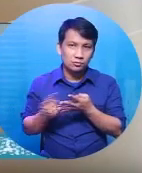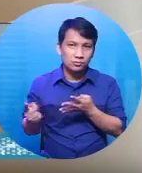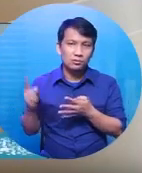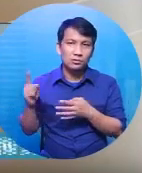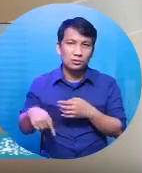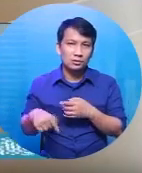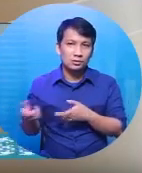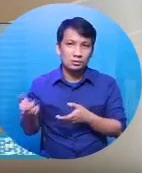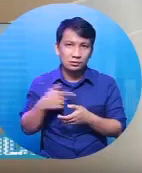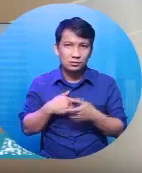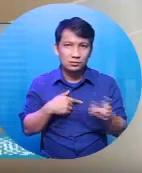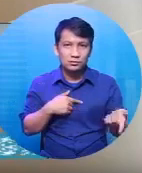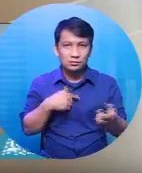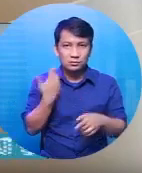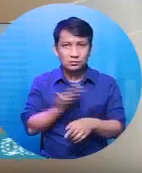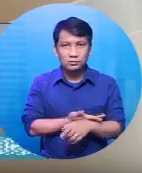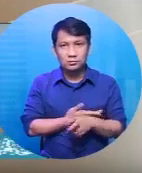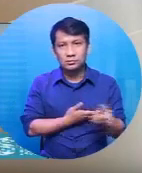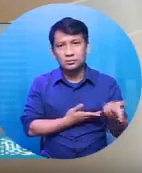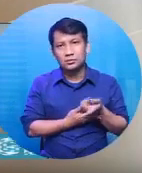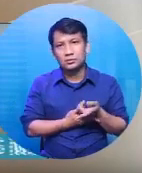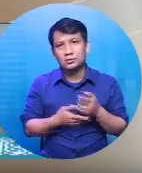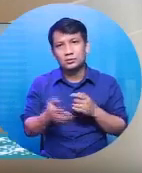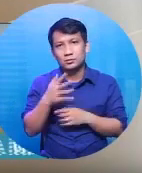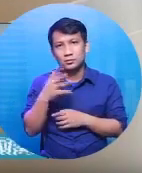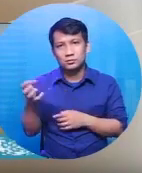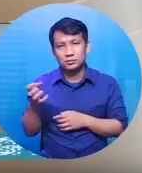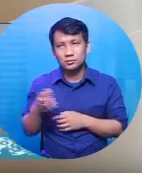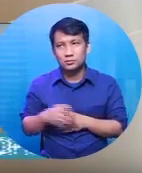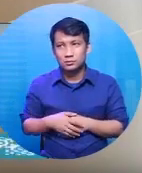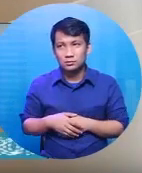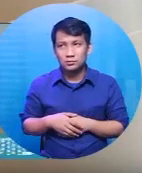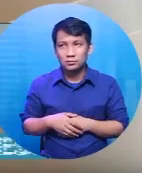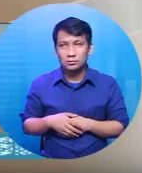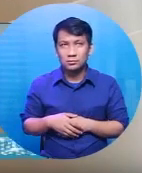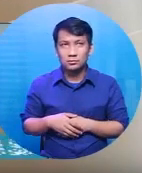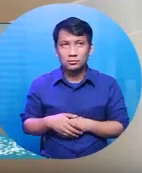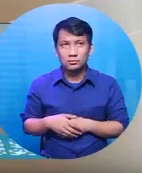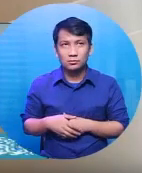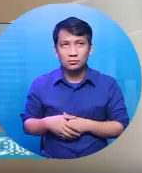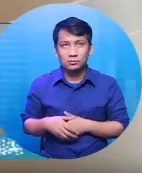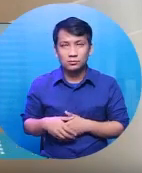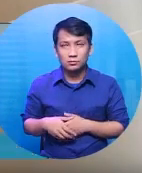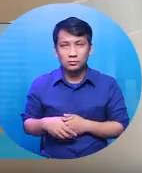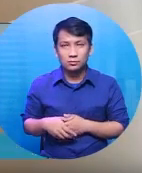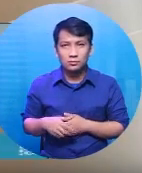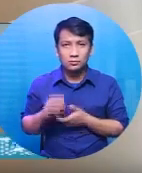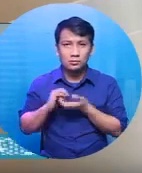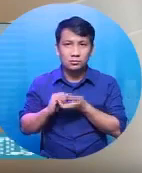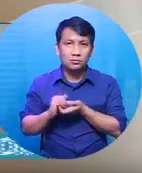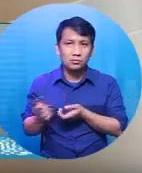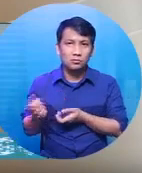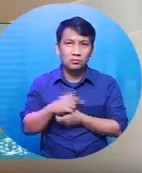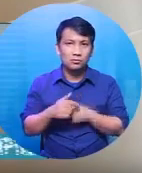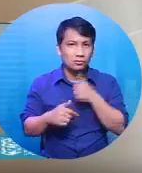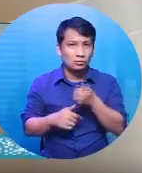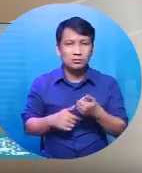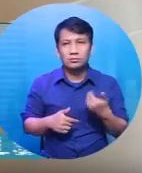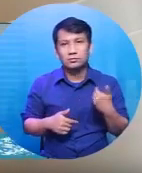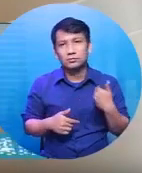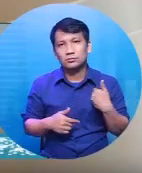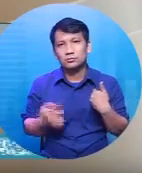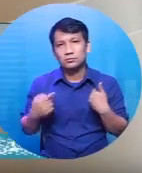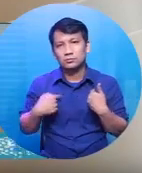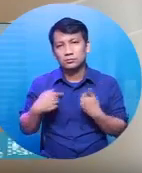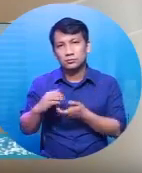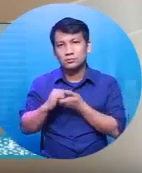linggo-linggo, nasa akin dapat ang anak niya. 500 lang ang ibibigay niya. Ano ang sabi ng partner ko? Wag na, okay lang. Kahit ako na